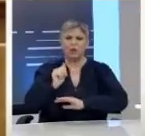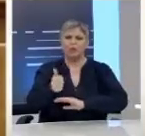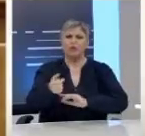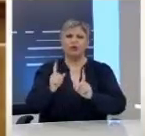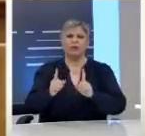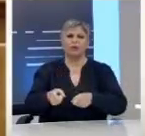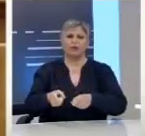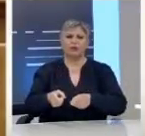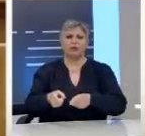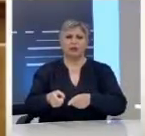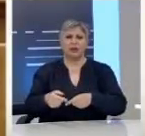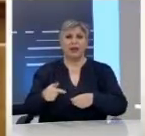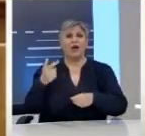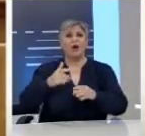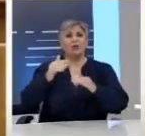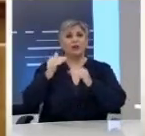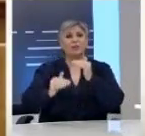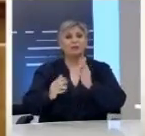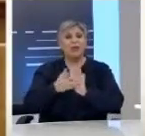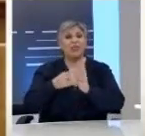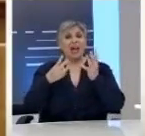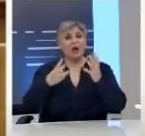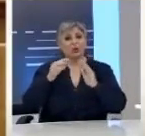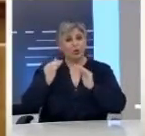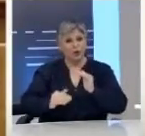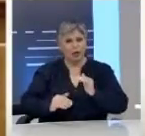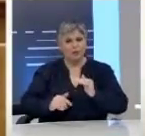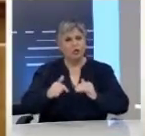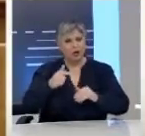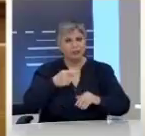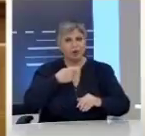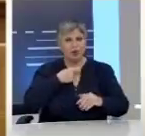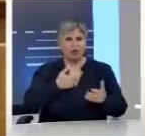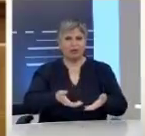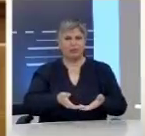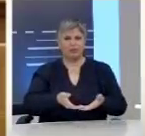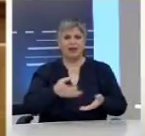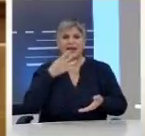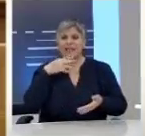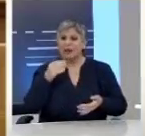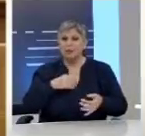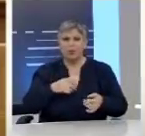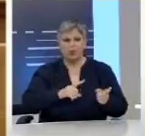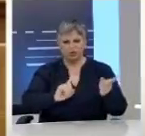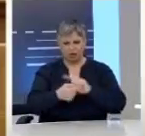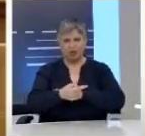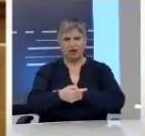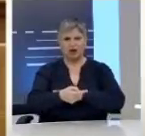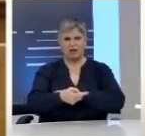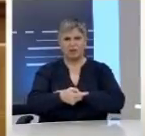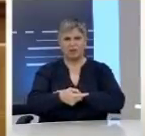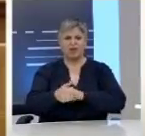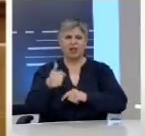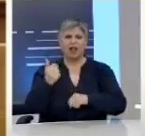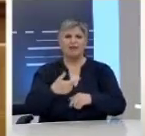πάρουμε. Υποκρισία. Υποκρισία και φτηνός μικροκομματικός λόγος μόνο